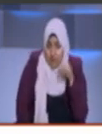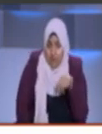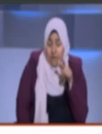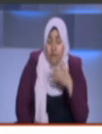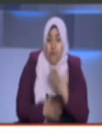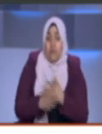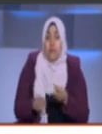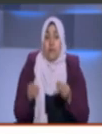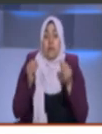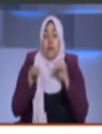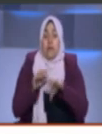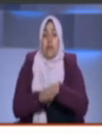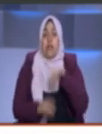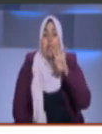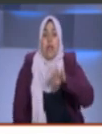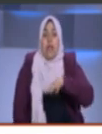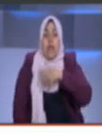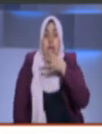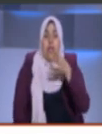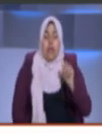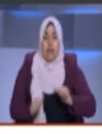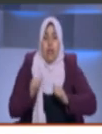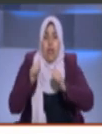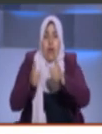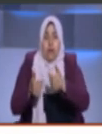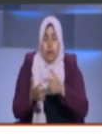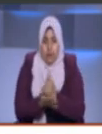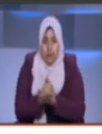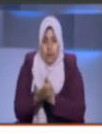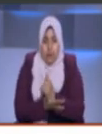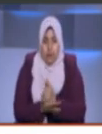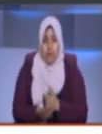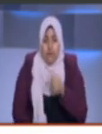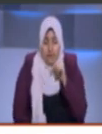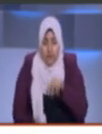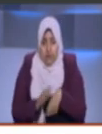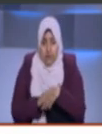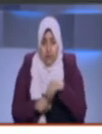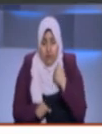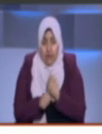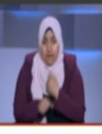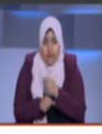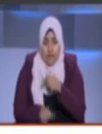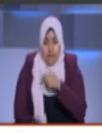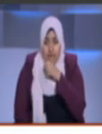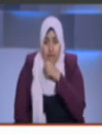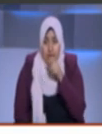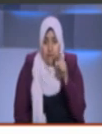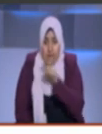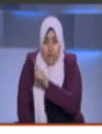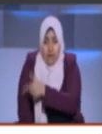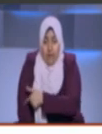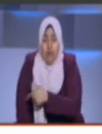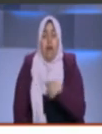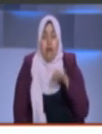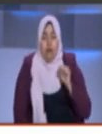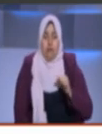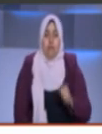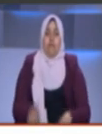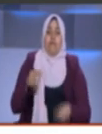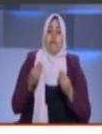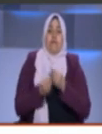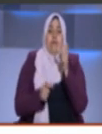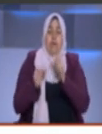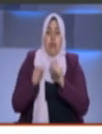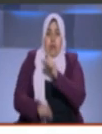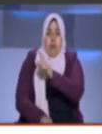تحديد جدول العودة إلى المدارس؟ ده حقيقي دينا. المستشارة الألمانية في اجتماعها الأخير